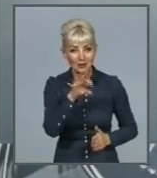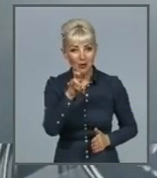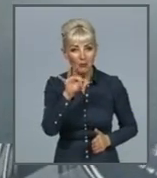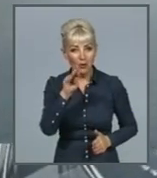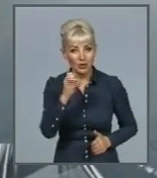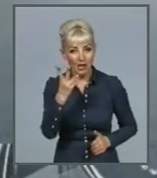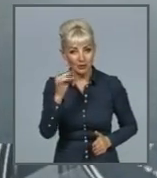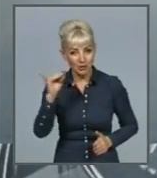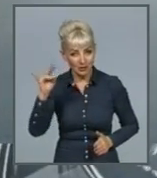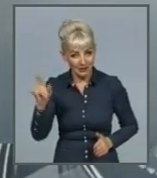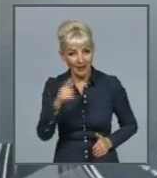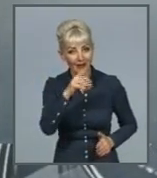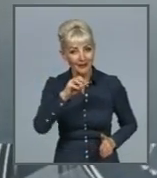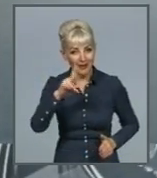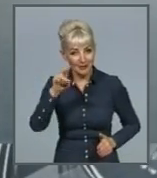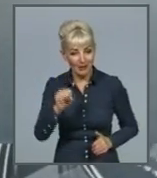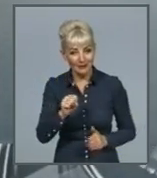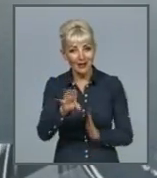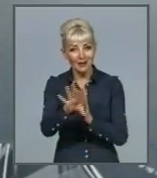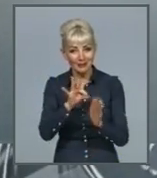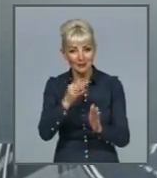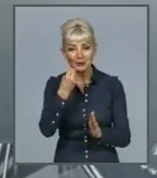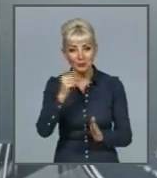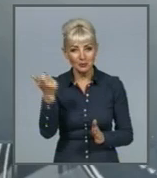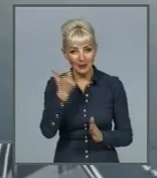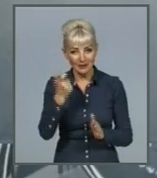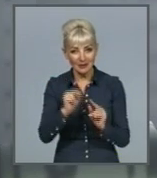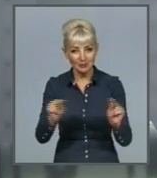признан лучшим харьковским тренером сентября.